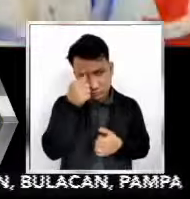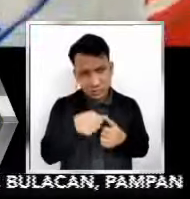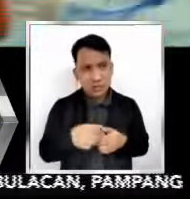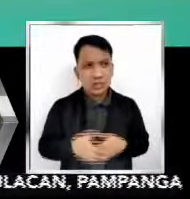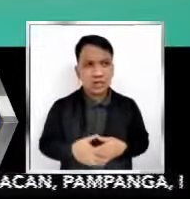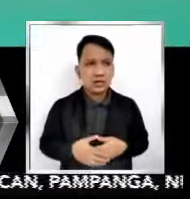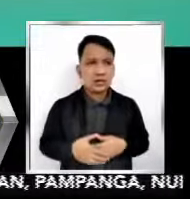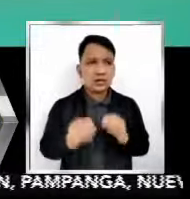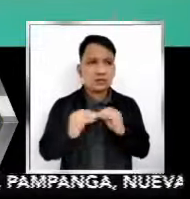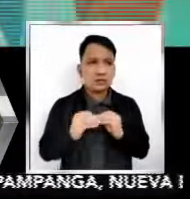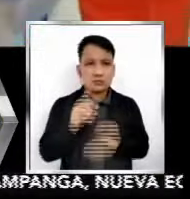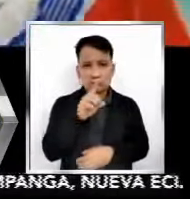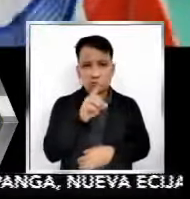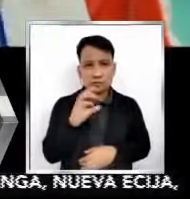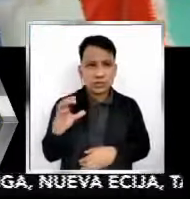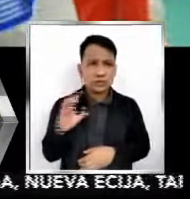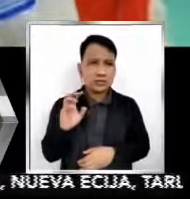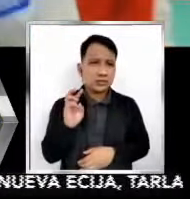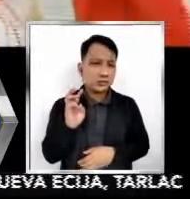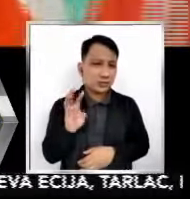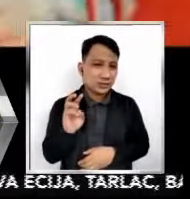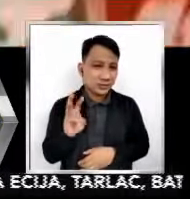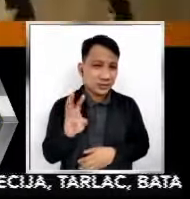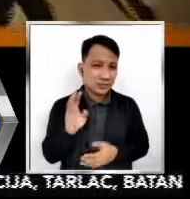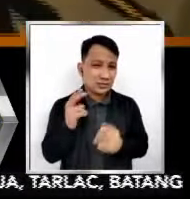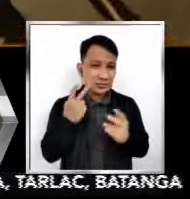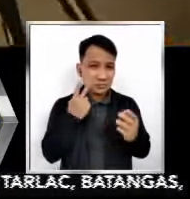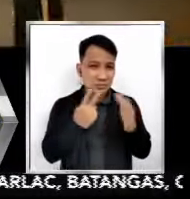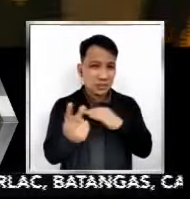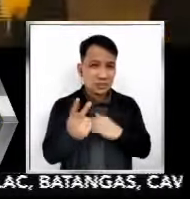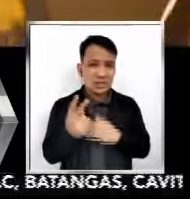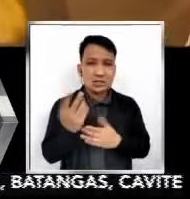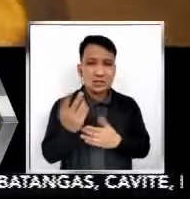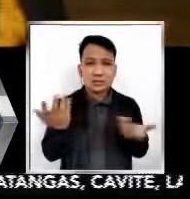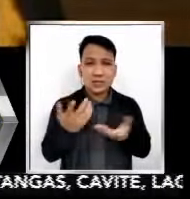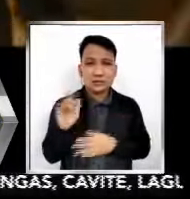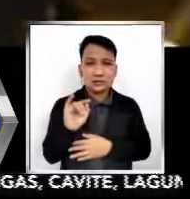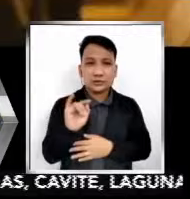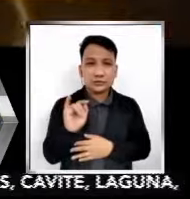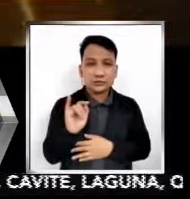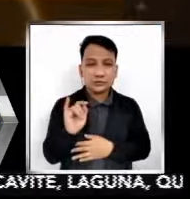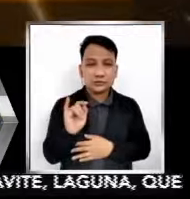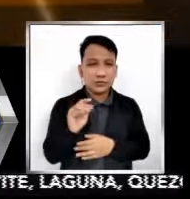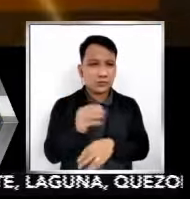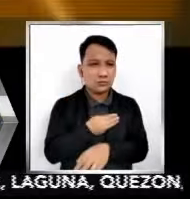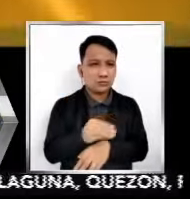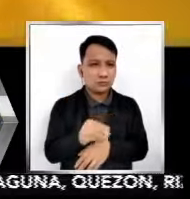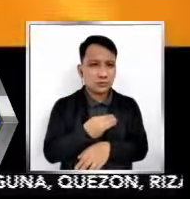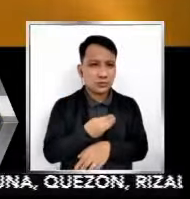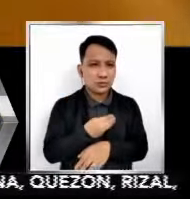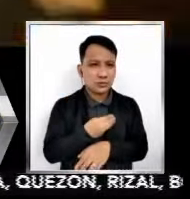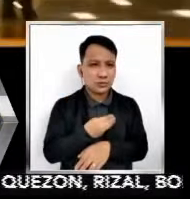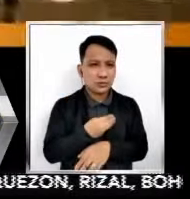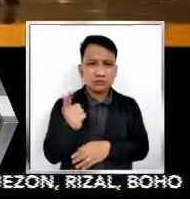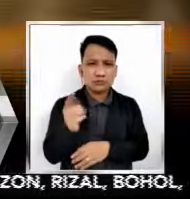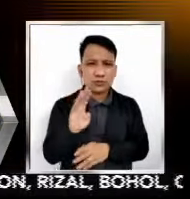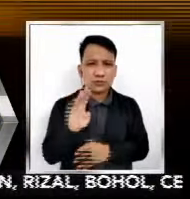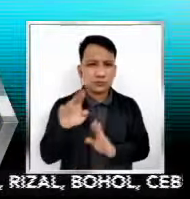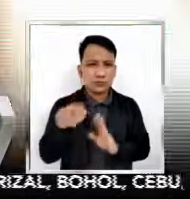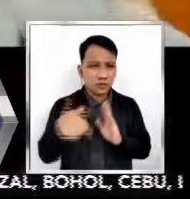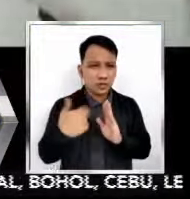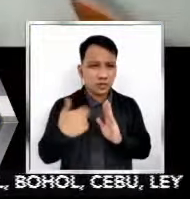116 million views na sa YouTube ang music video ng Butter 24 hours after its